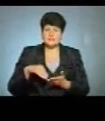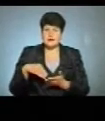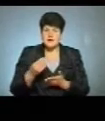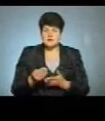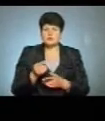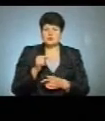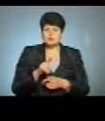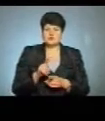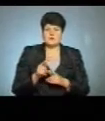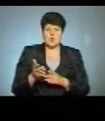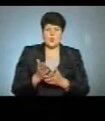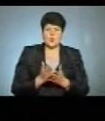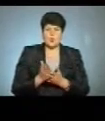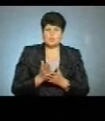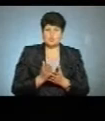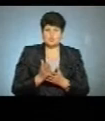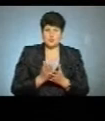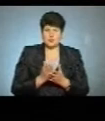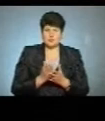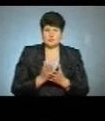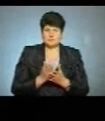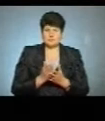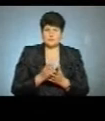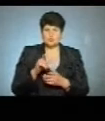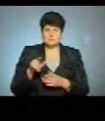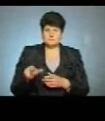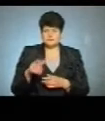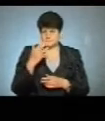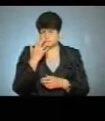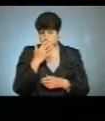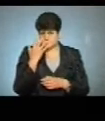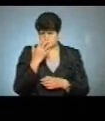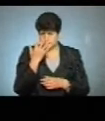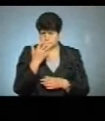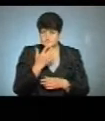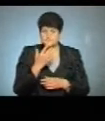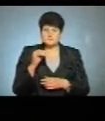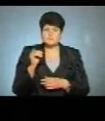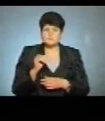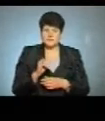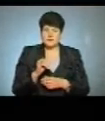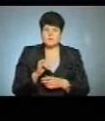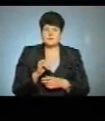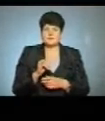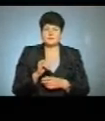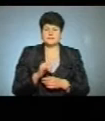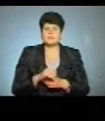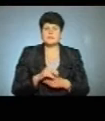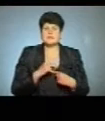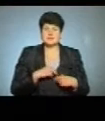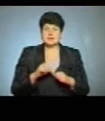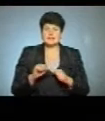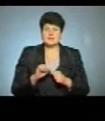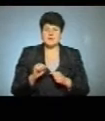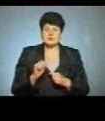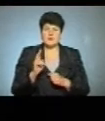вони обслуговують таку категорію, як незрячих відвідувачів, ось читачів. Працівники Теребовлянського